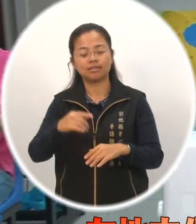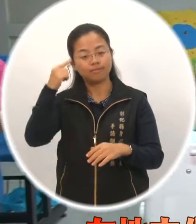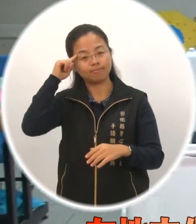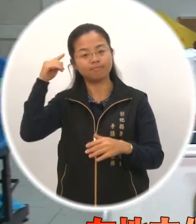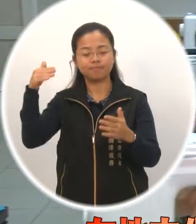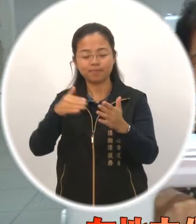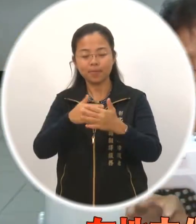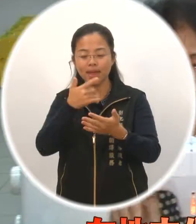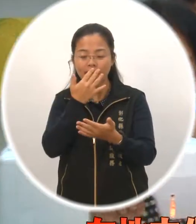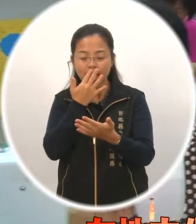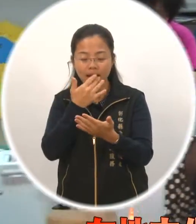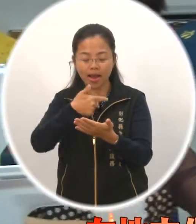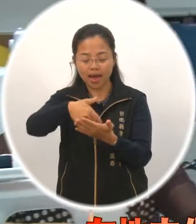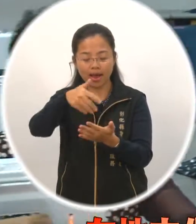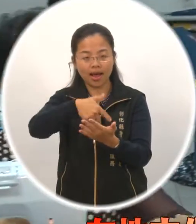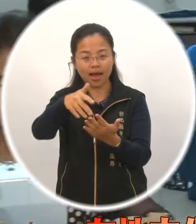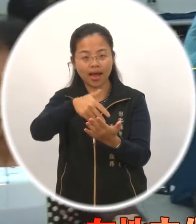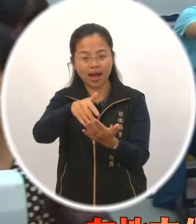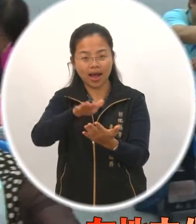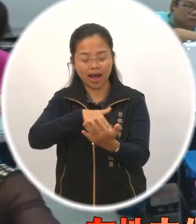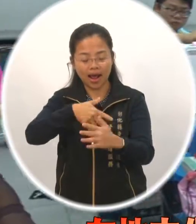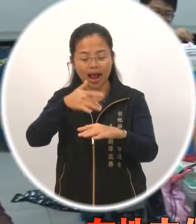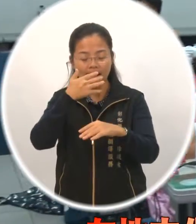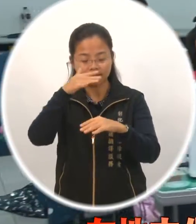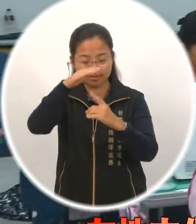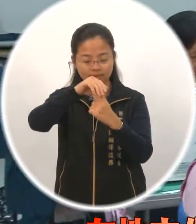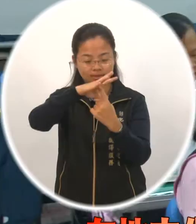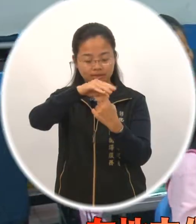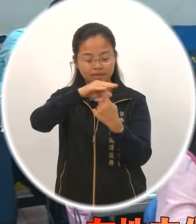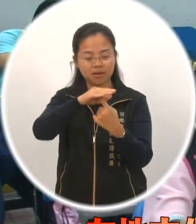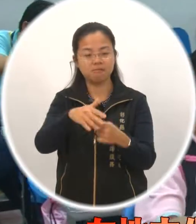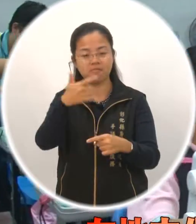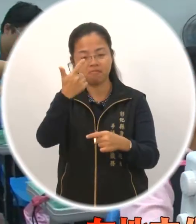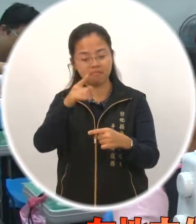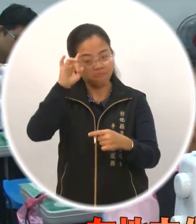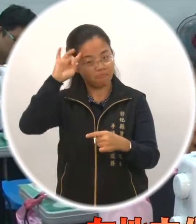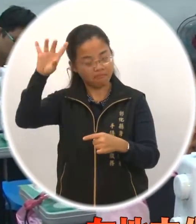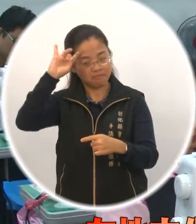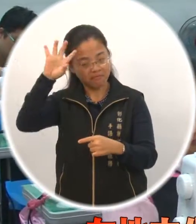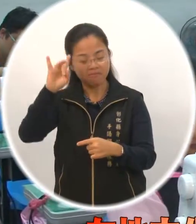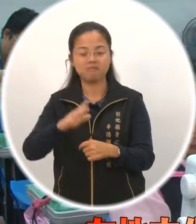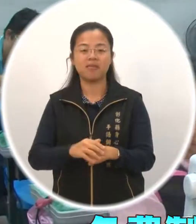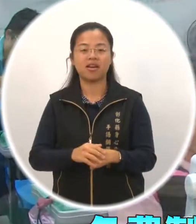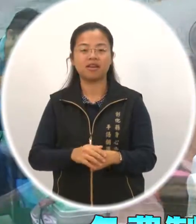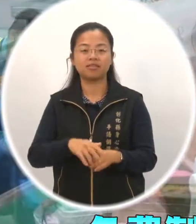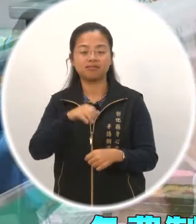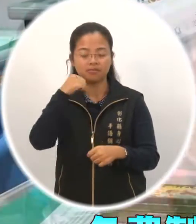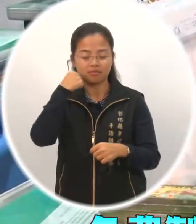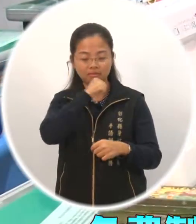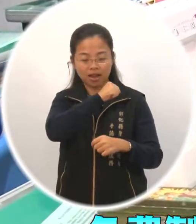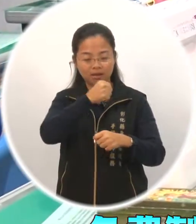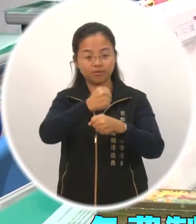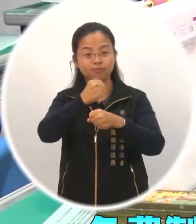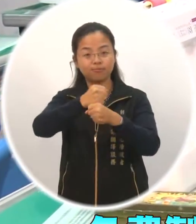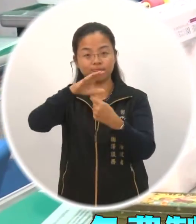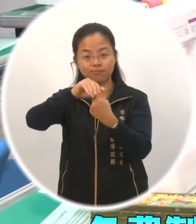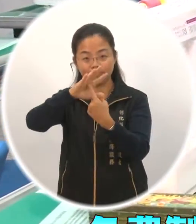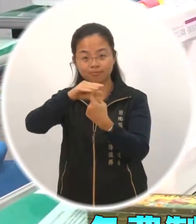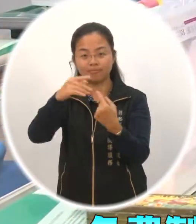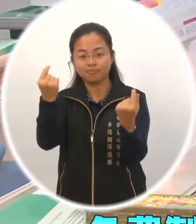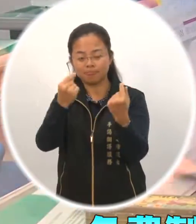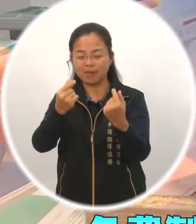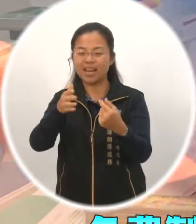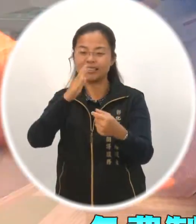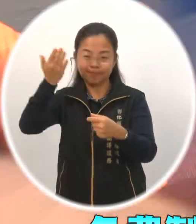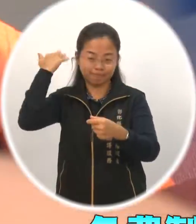甚至到彩绘，就把那个一只雨伞它让它富有更大的生命力。 台湾的制伞产业曾